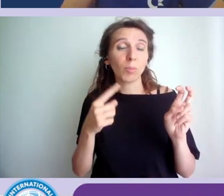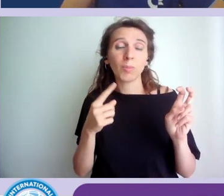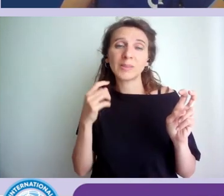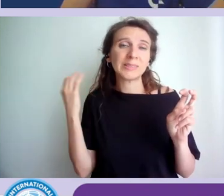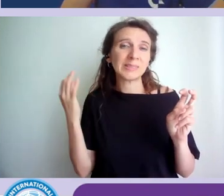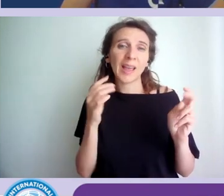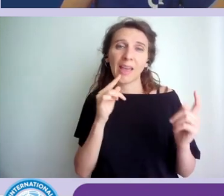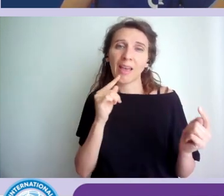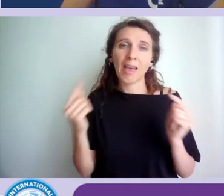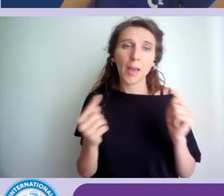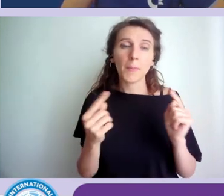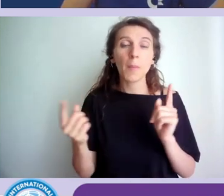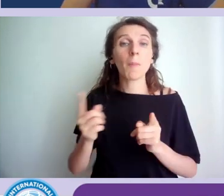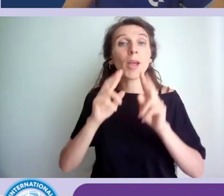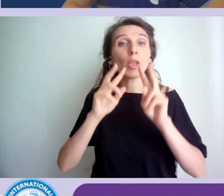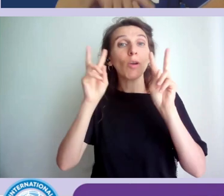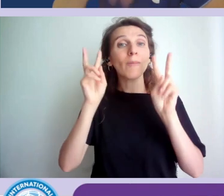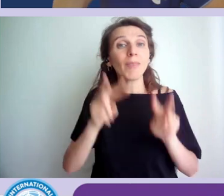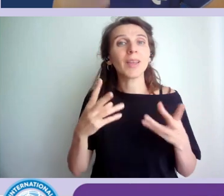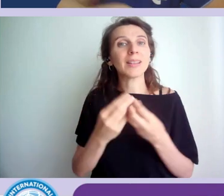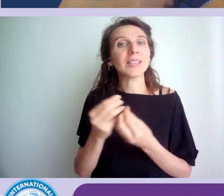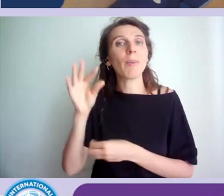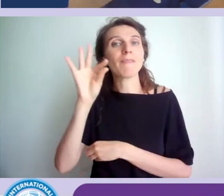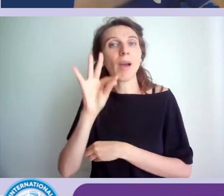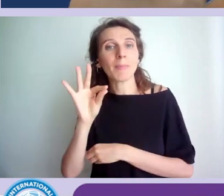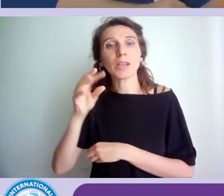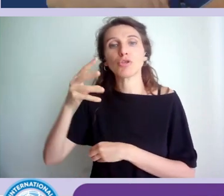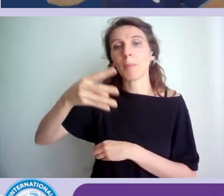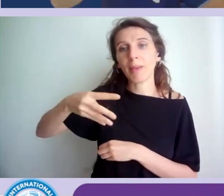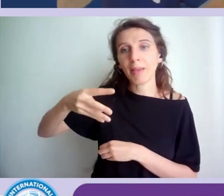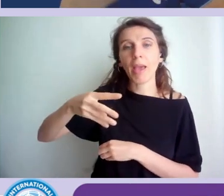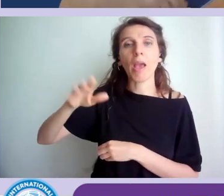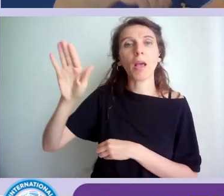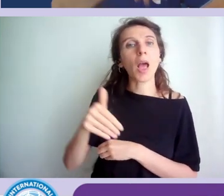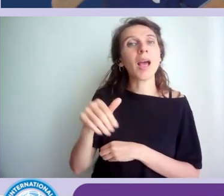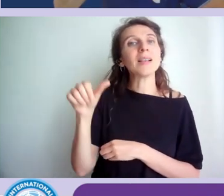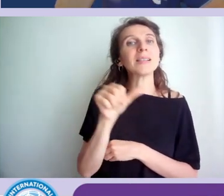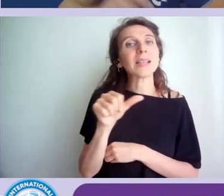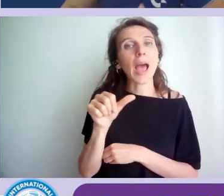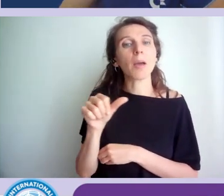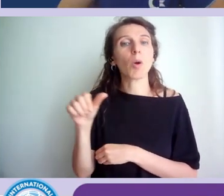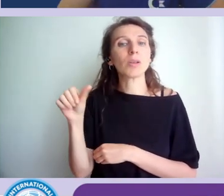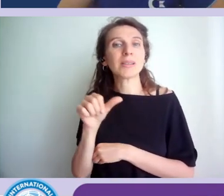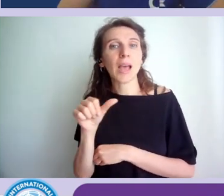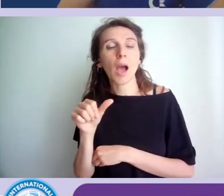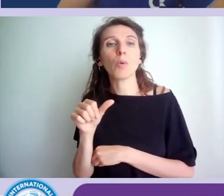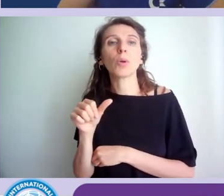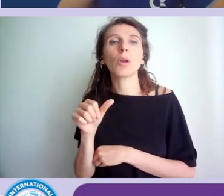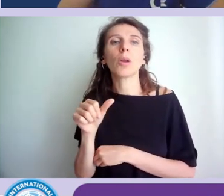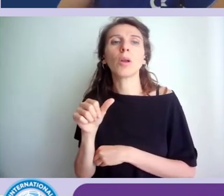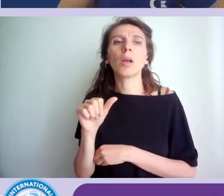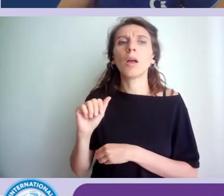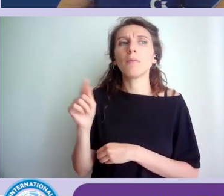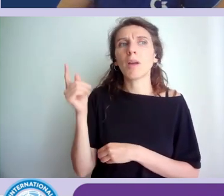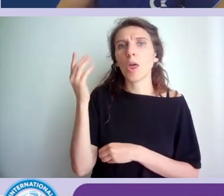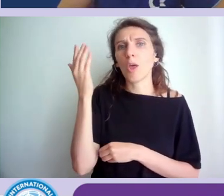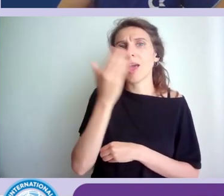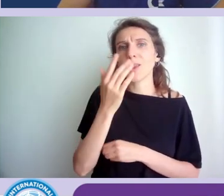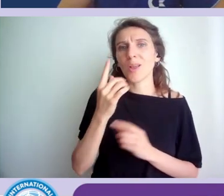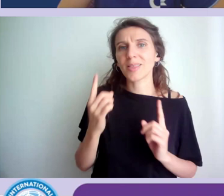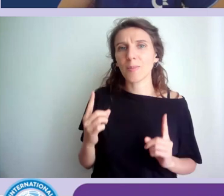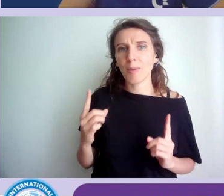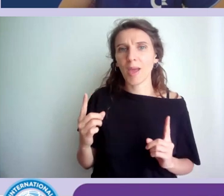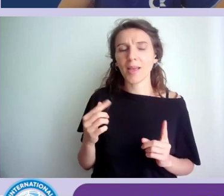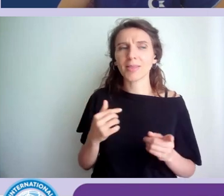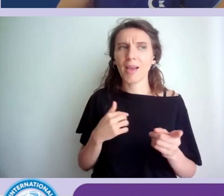sempre quando facciamo le verifiche con Fabrizio con Michela coinvolgiamo Simon Sauro Eh il peso l'errore quando